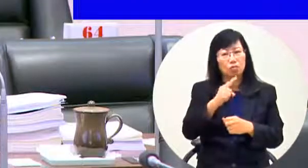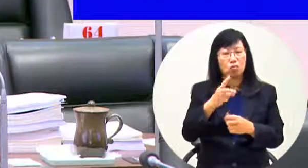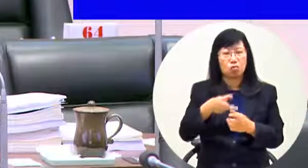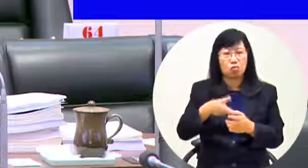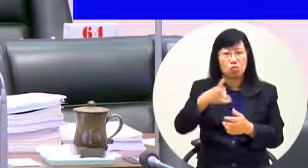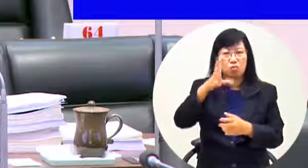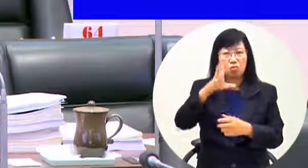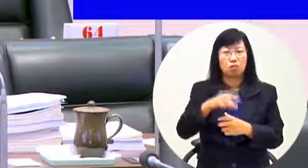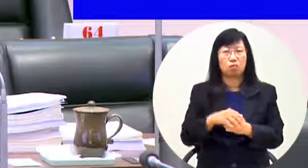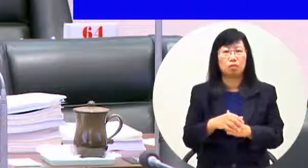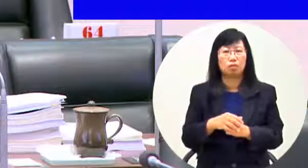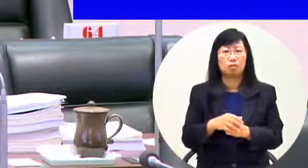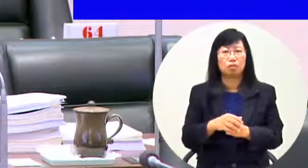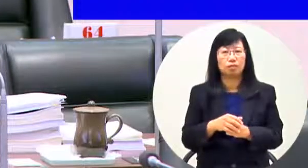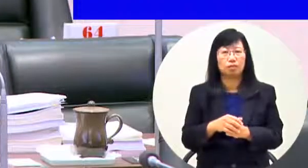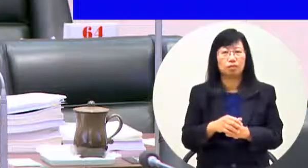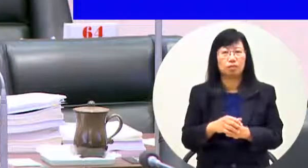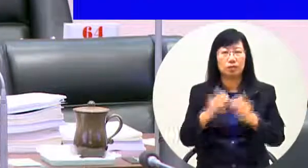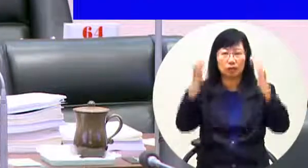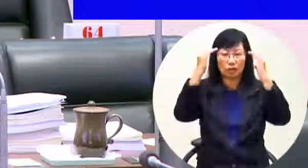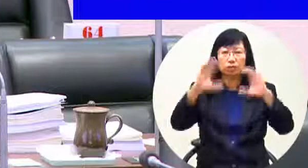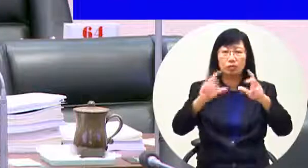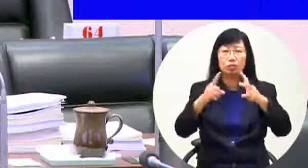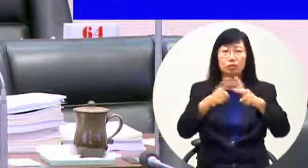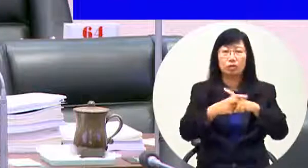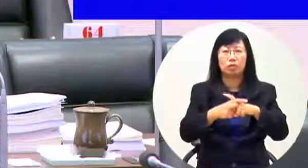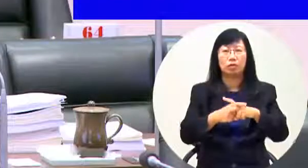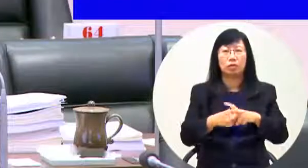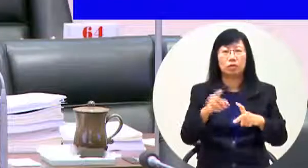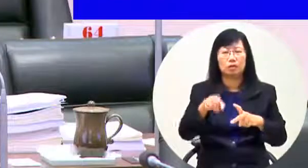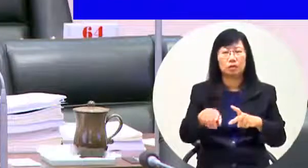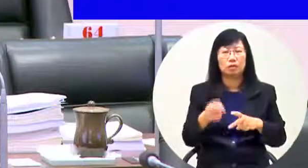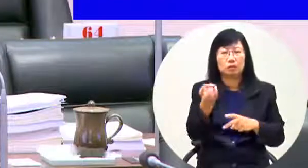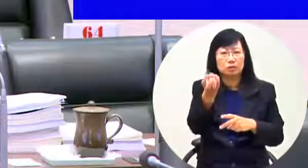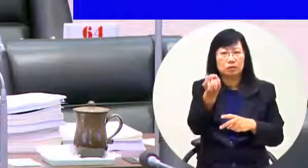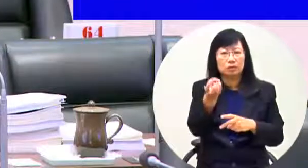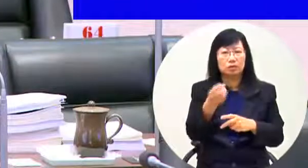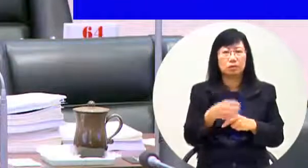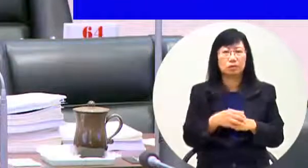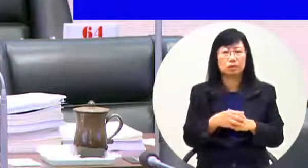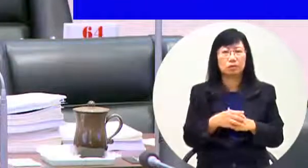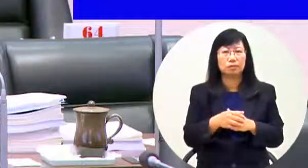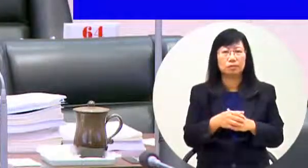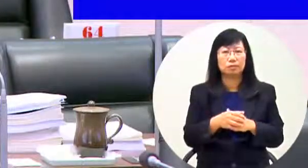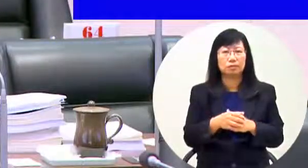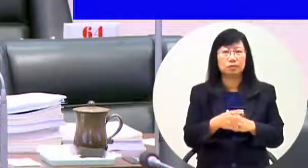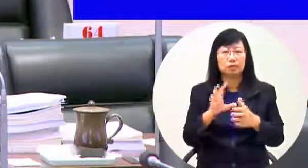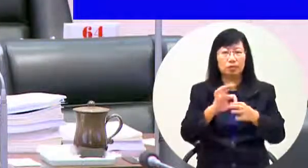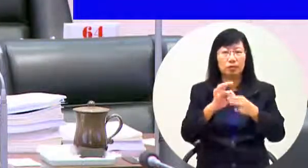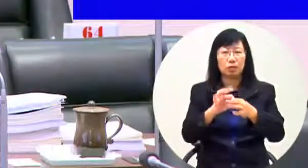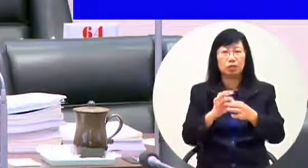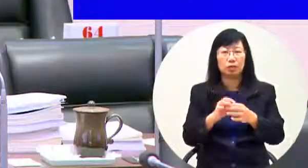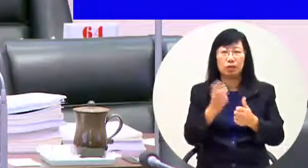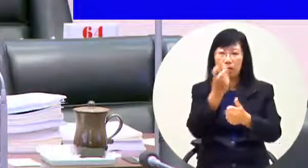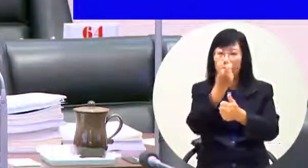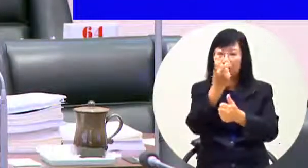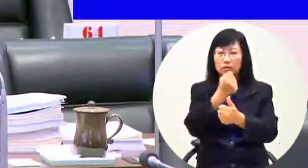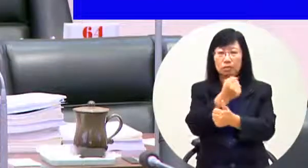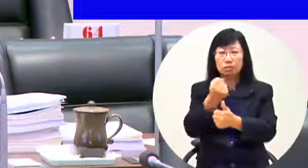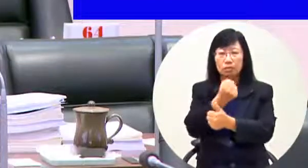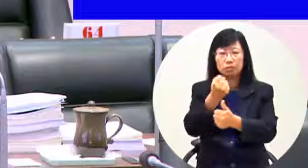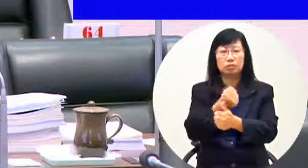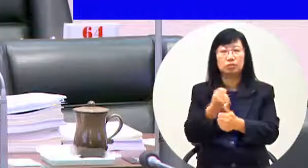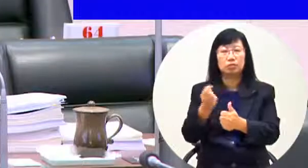国小是很少在被总量管制的国小之一，但是对面的发